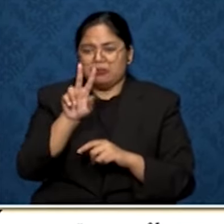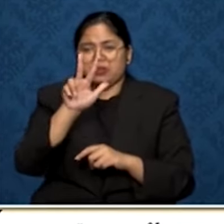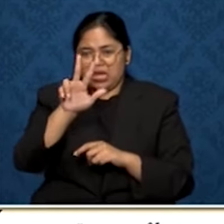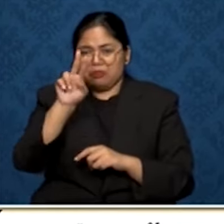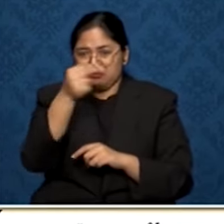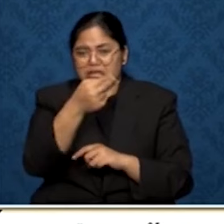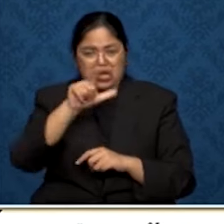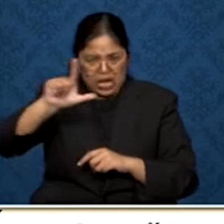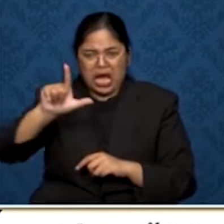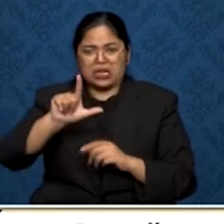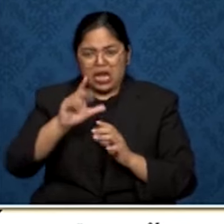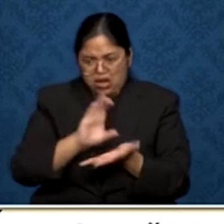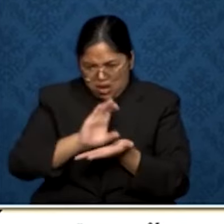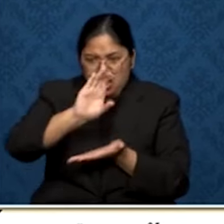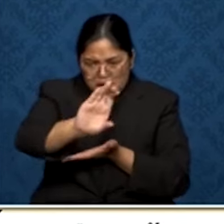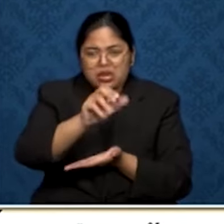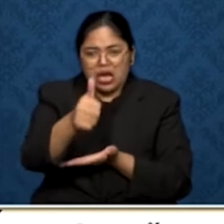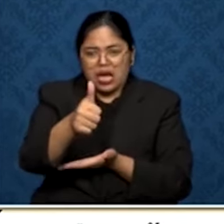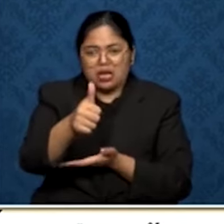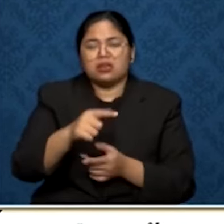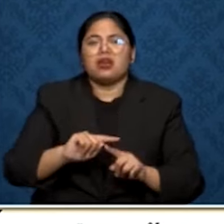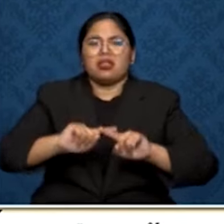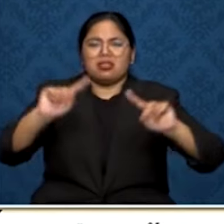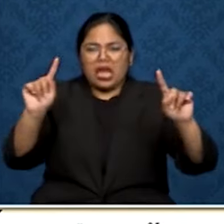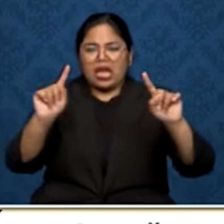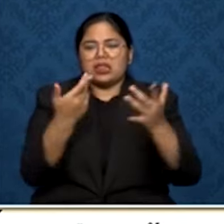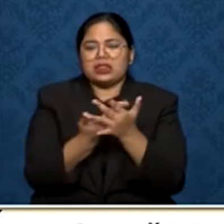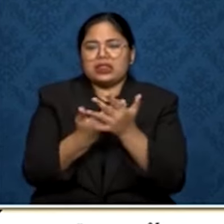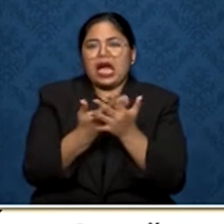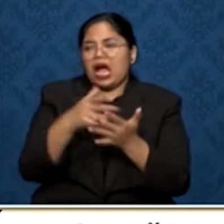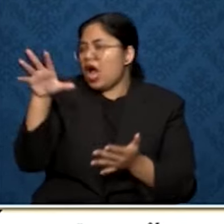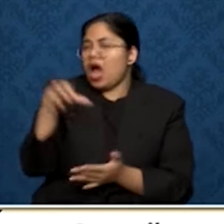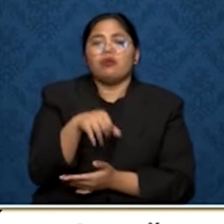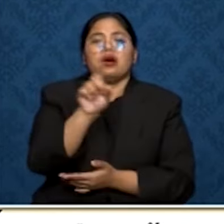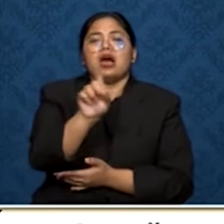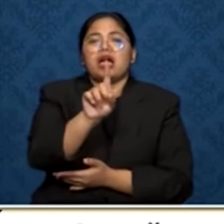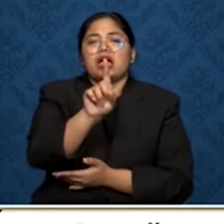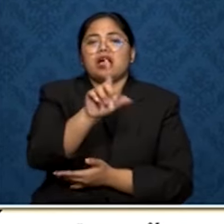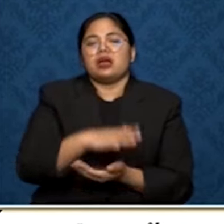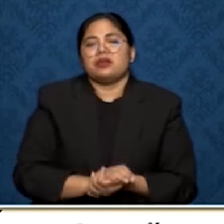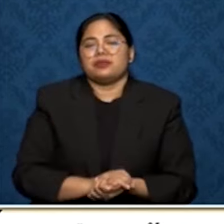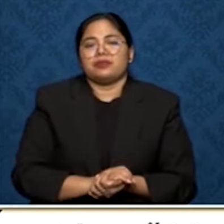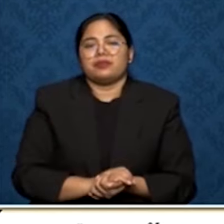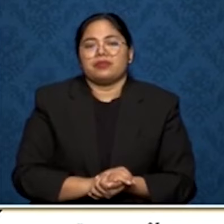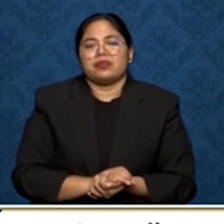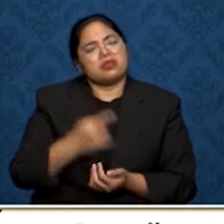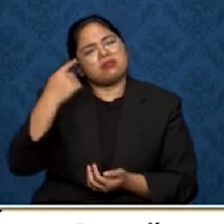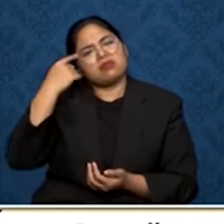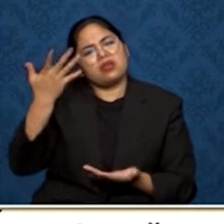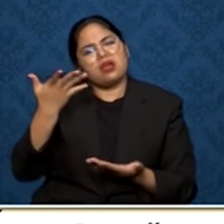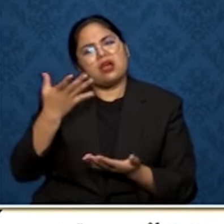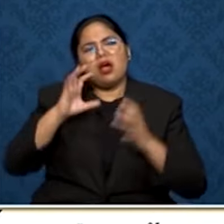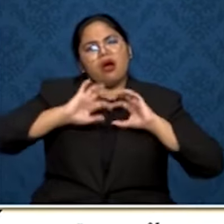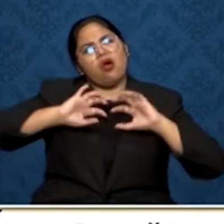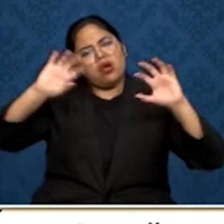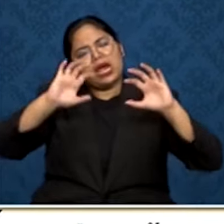บ แต่ผมถามหนอยครัว่าเงินที่มต้ใช้มาจากไหนครับเราคิดยไดีครับ จะเอางบปมาณของรดไป